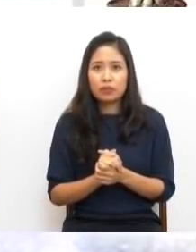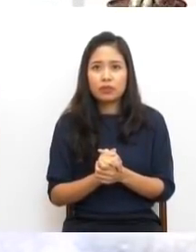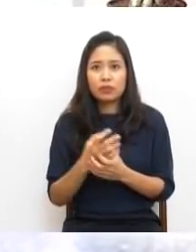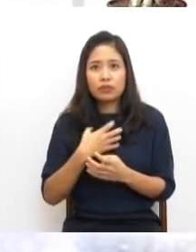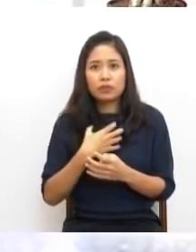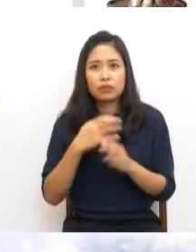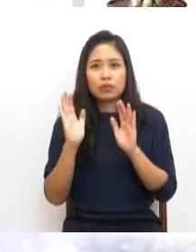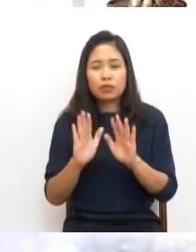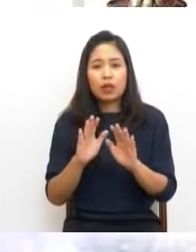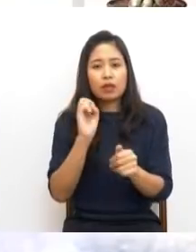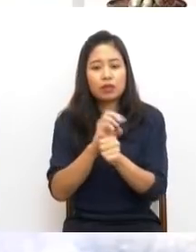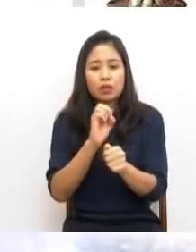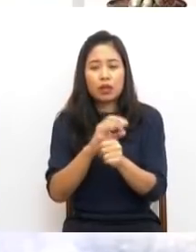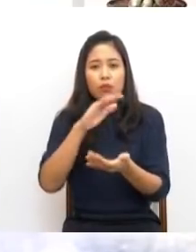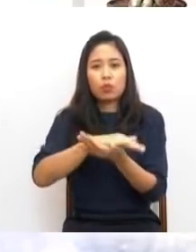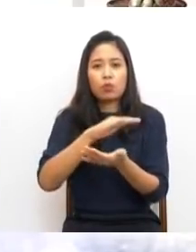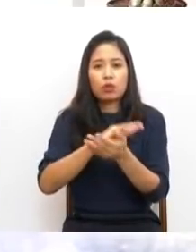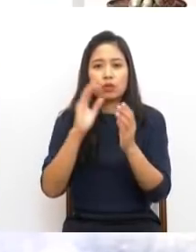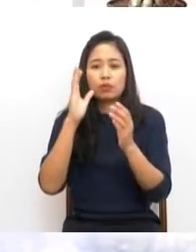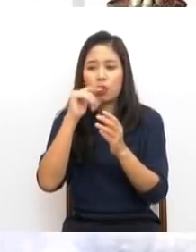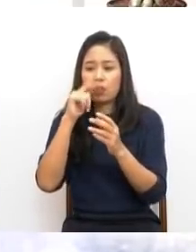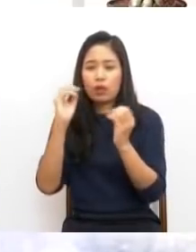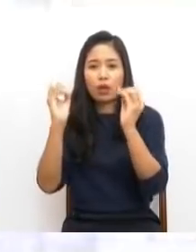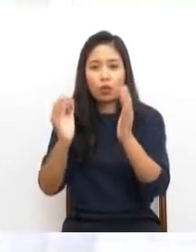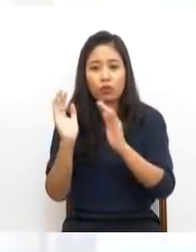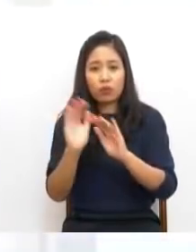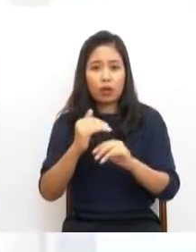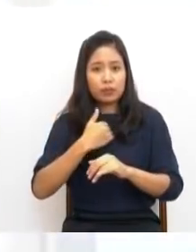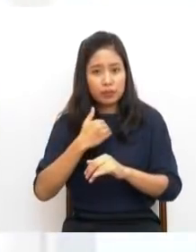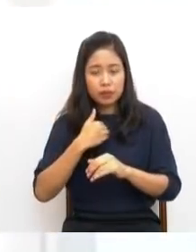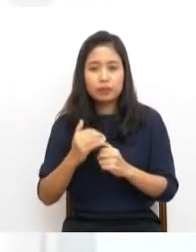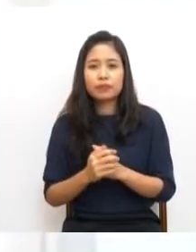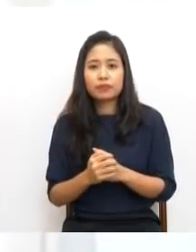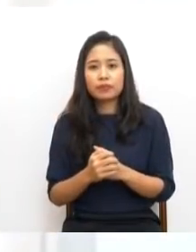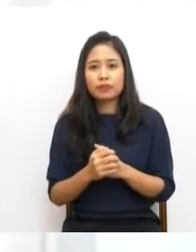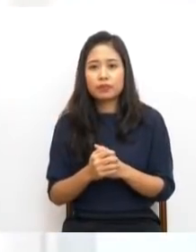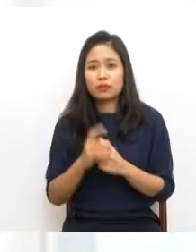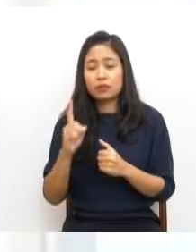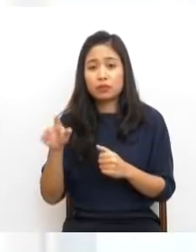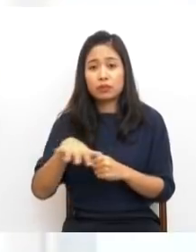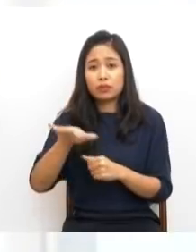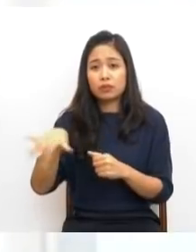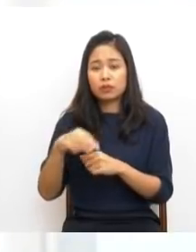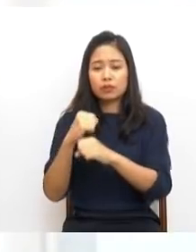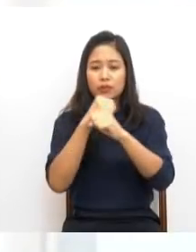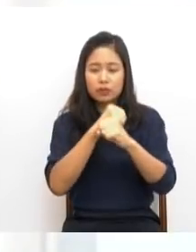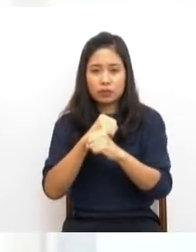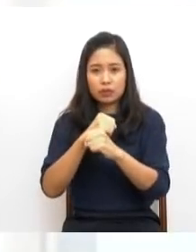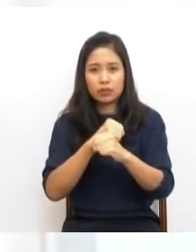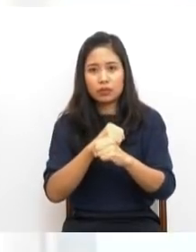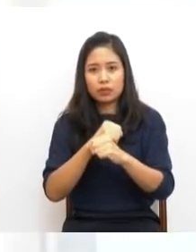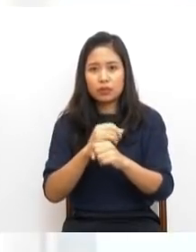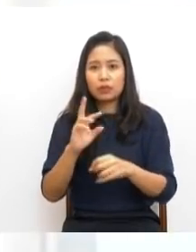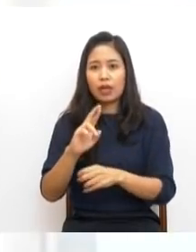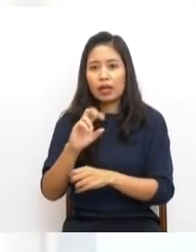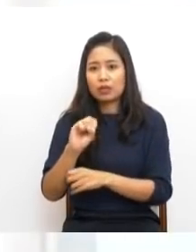ำนะครับถึงนักเรียนผู้ปกครองและคุณครูครับ ค่ะก็โดยทั่วไปแล้วนะคะการป้องกันโรค